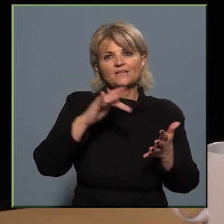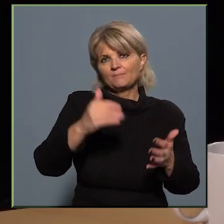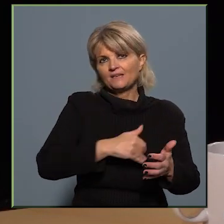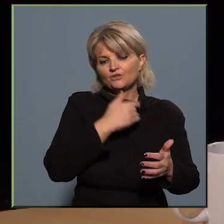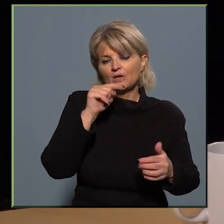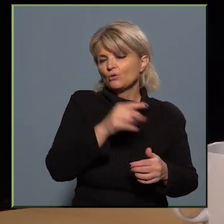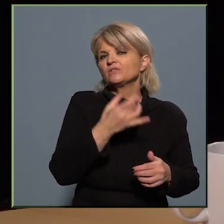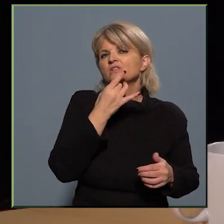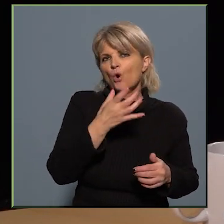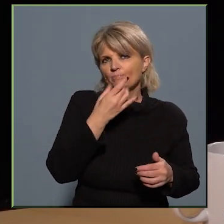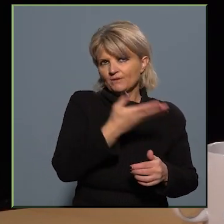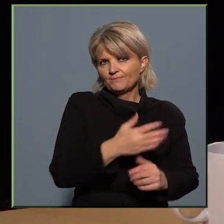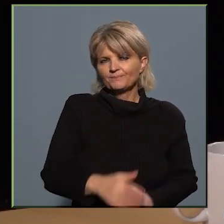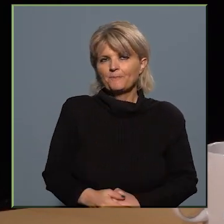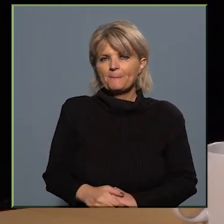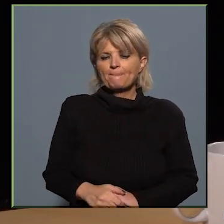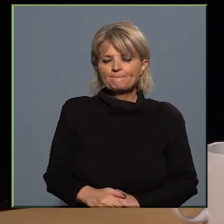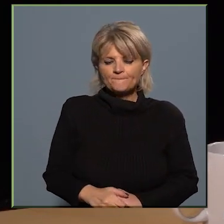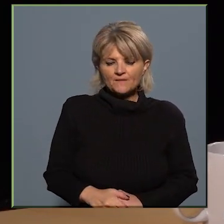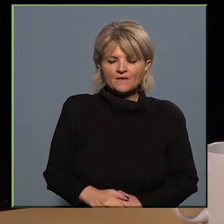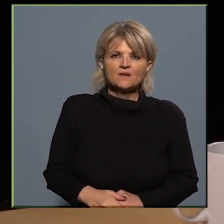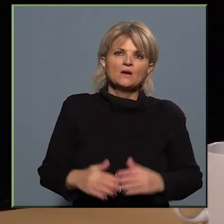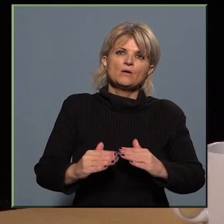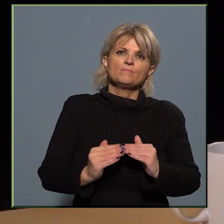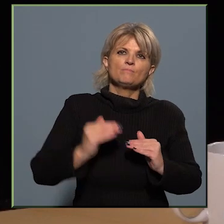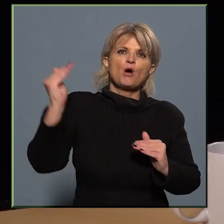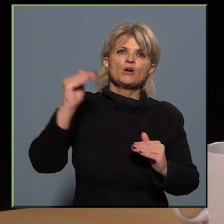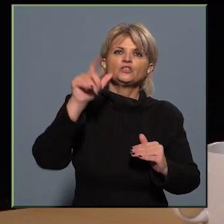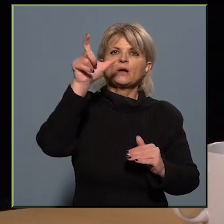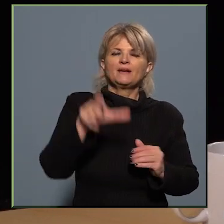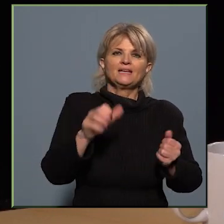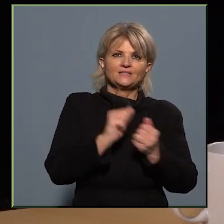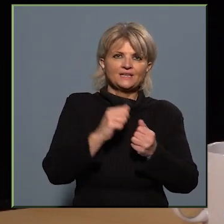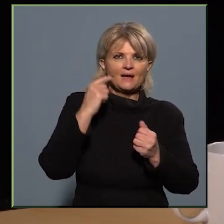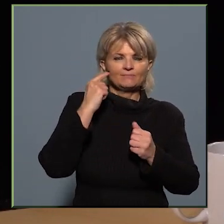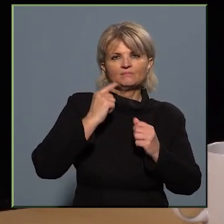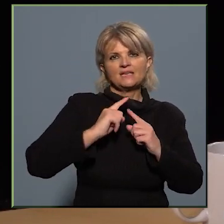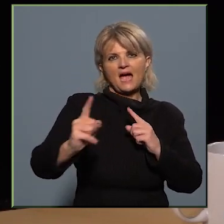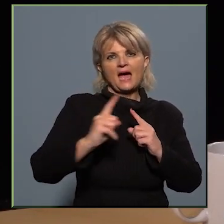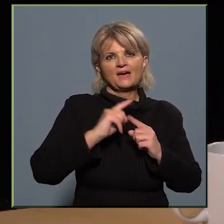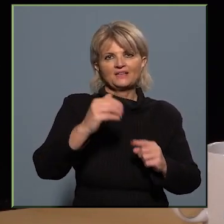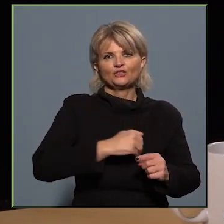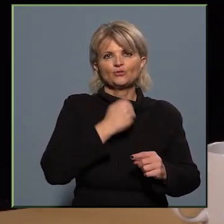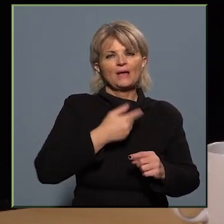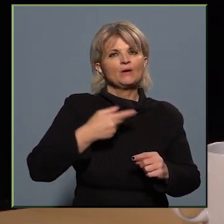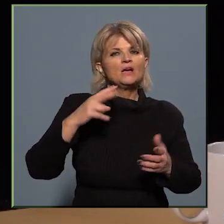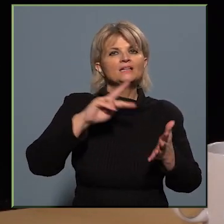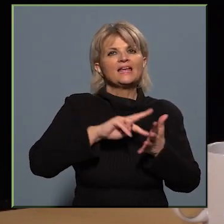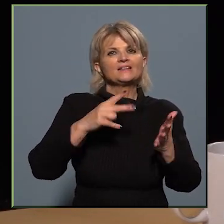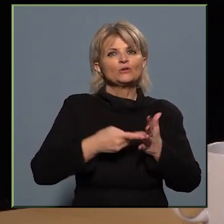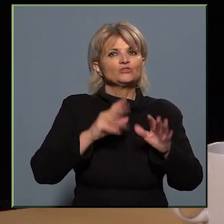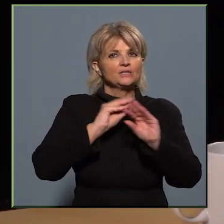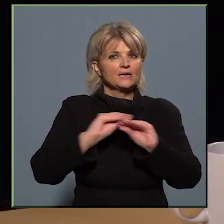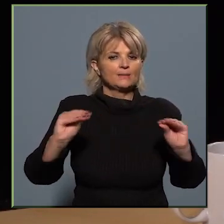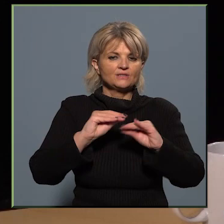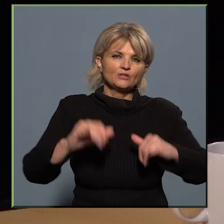ott kedvezőbb a kép, jó létszámmal tudnak beiskolázni. A technikusi képzés az nagyon szépen fut